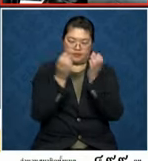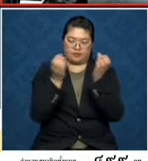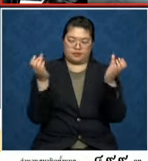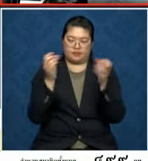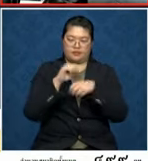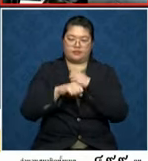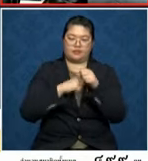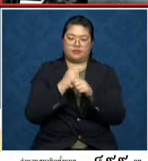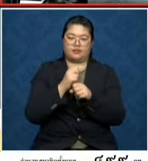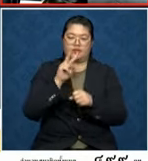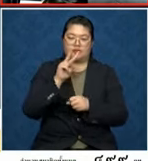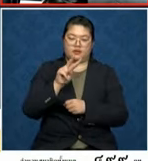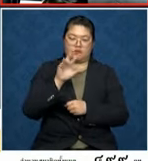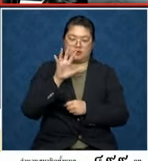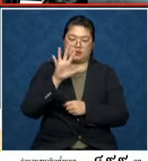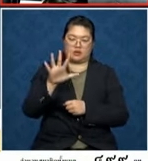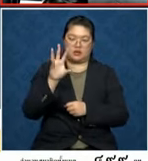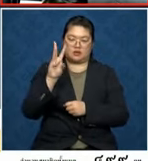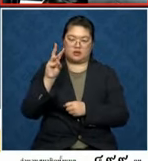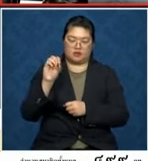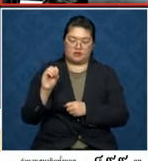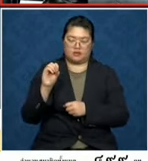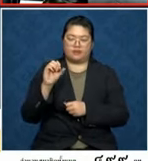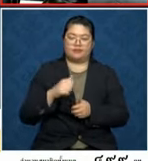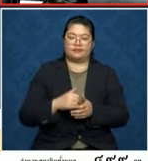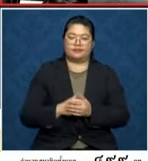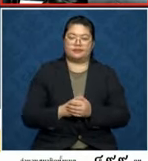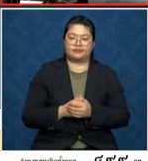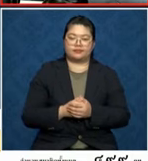ปี2560